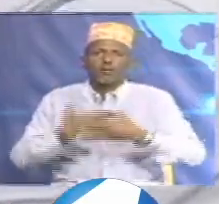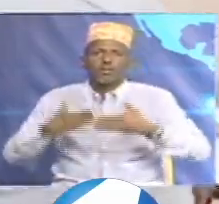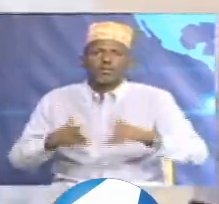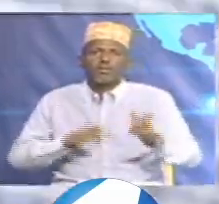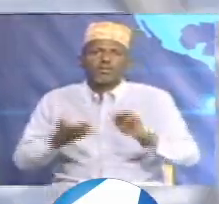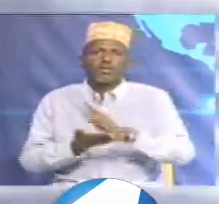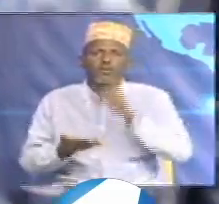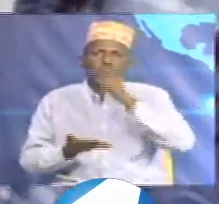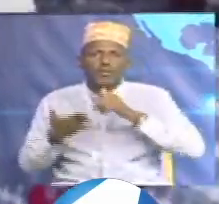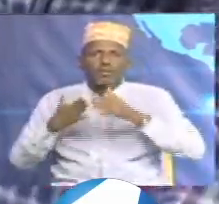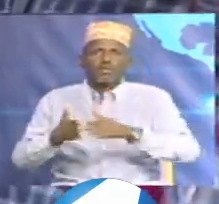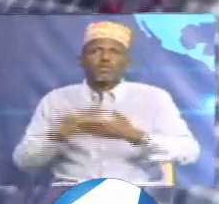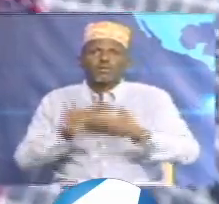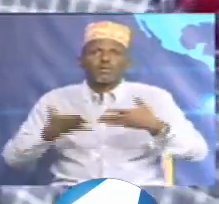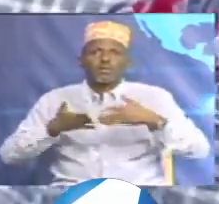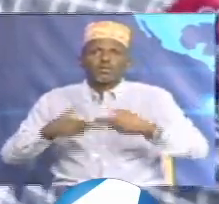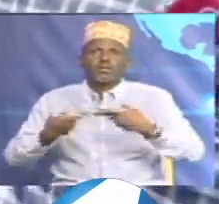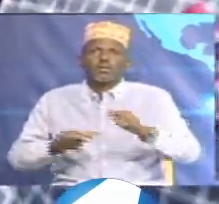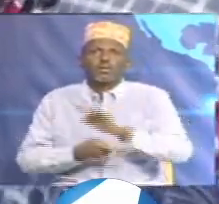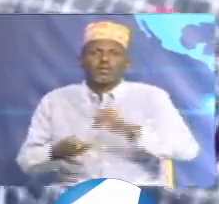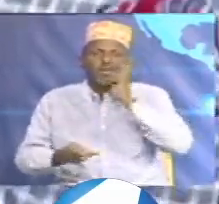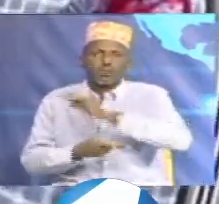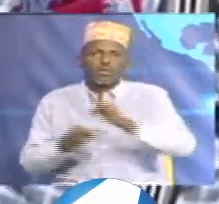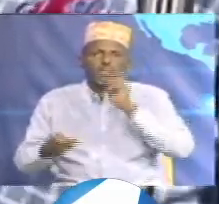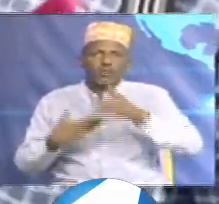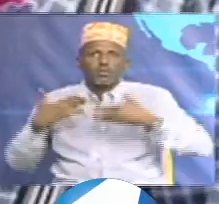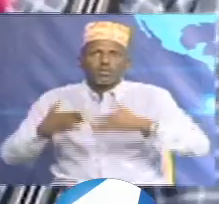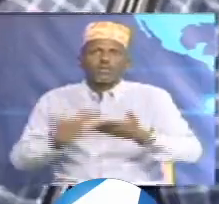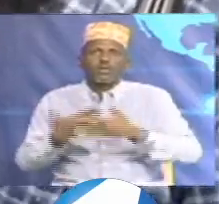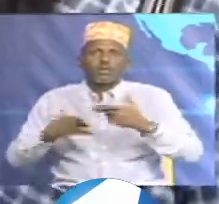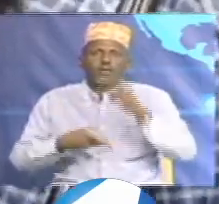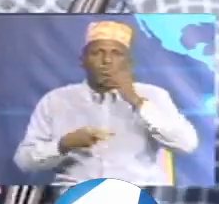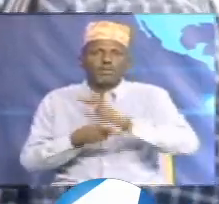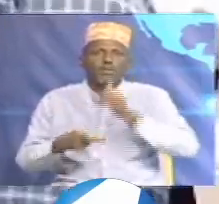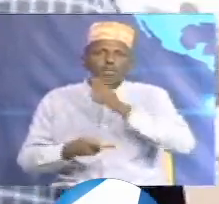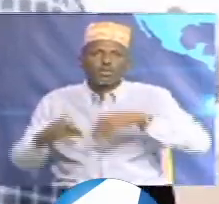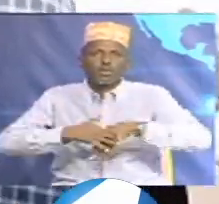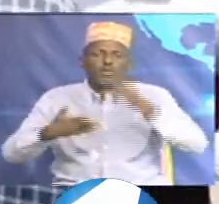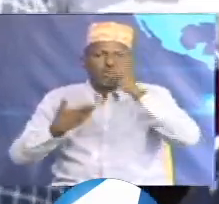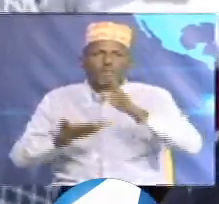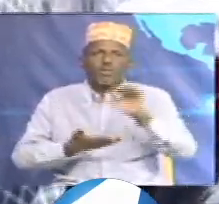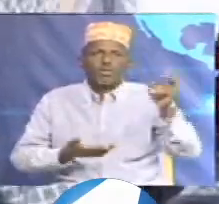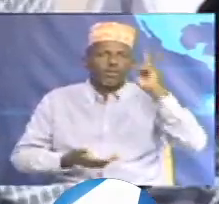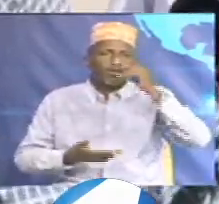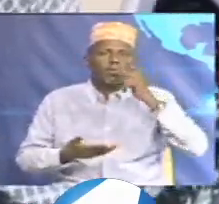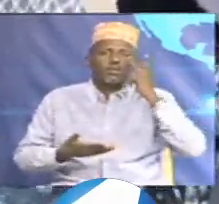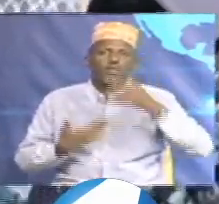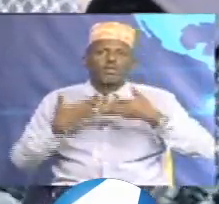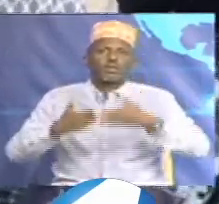les bénéficiaires de ces attributions honorifiques les anciens icônes du football national Mohamed Ahmed